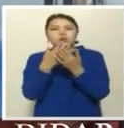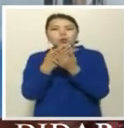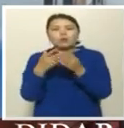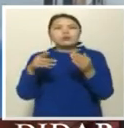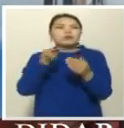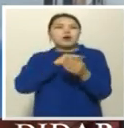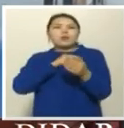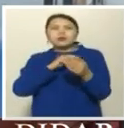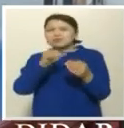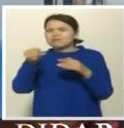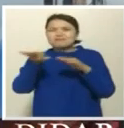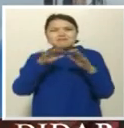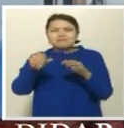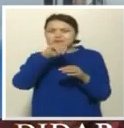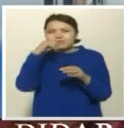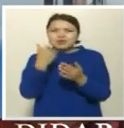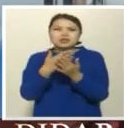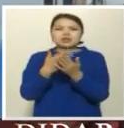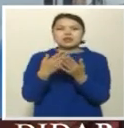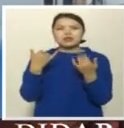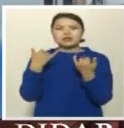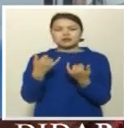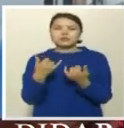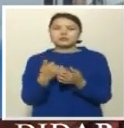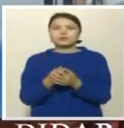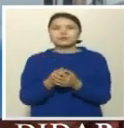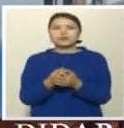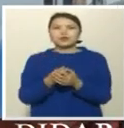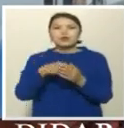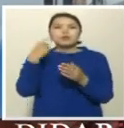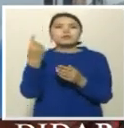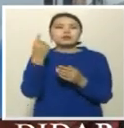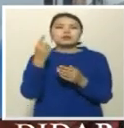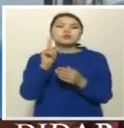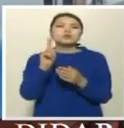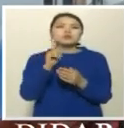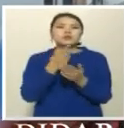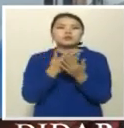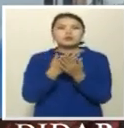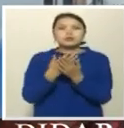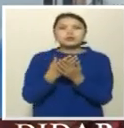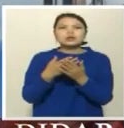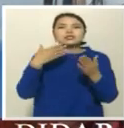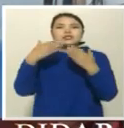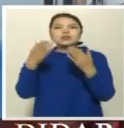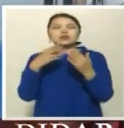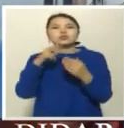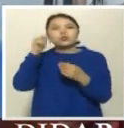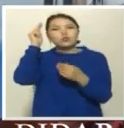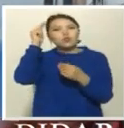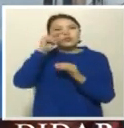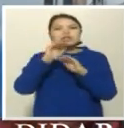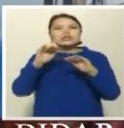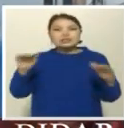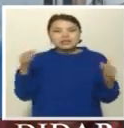жаңағы. Соны атап өттік. Енді ол біріншіде мына қатынасып отқан студент